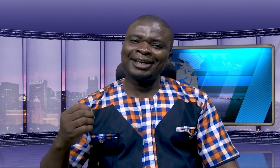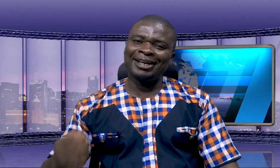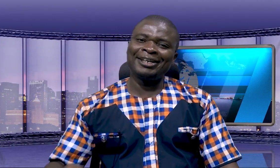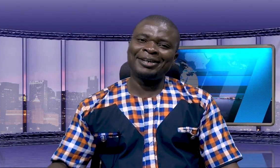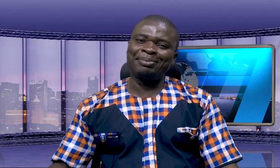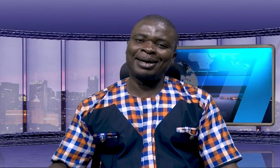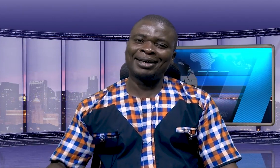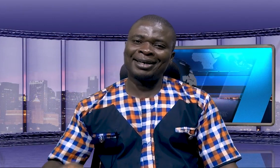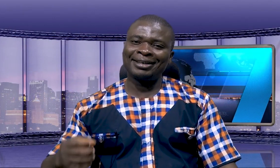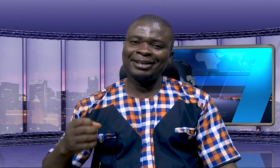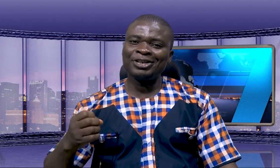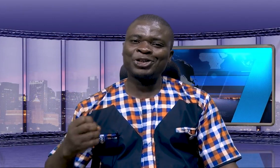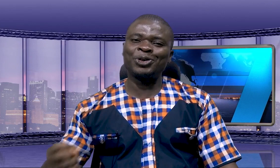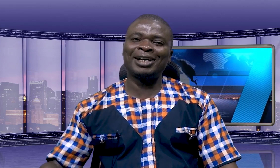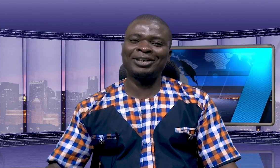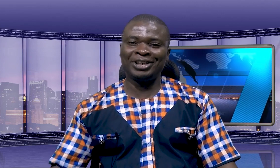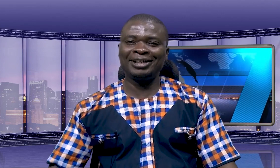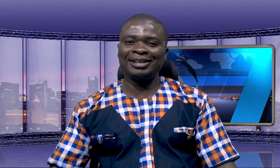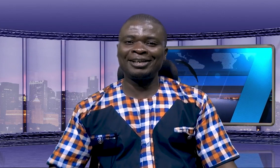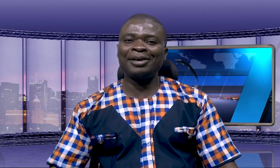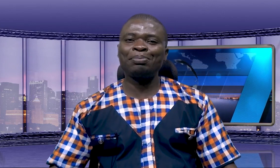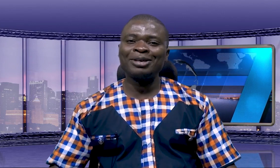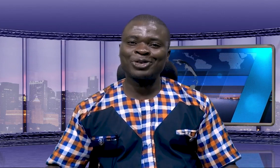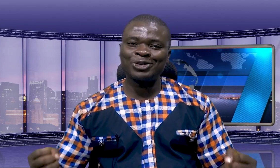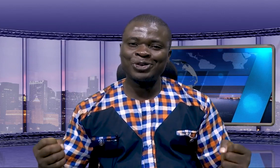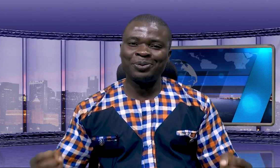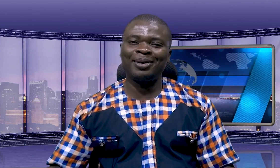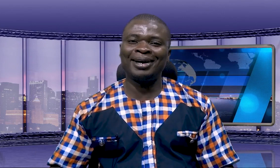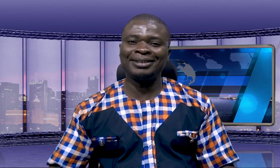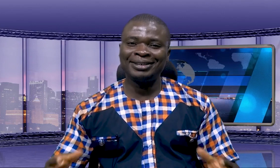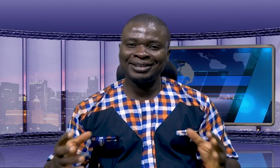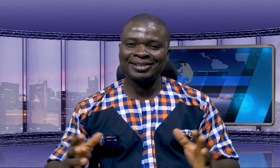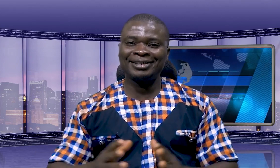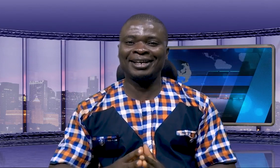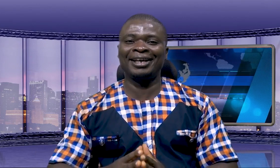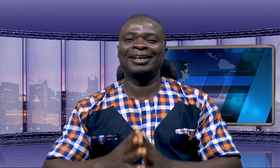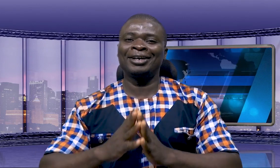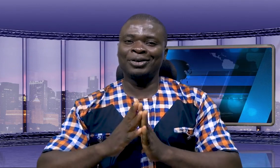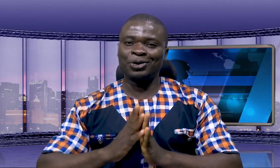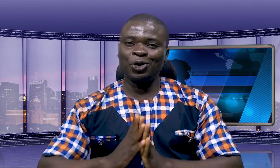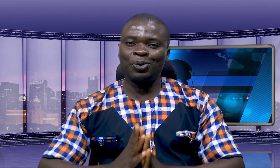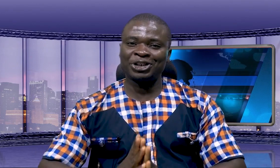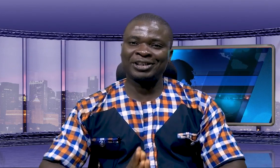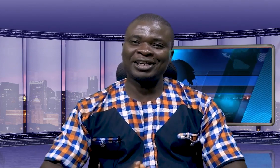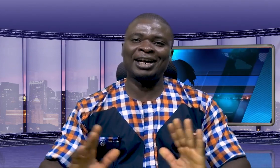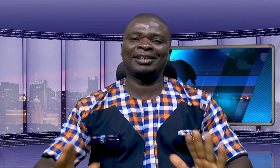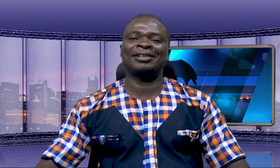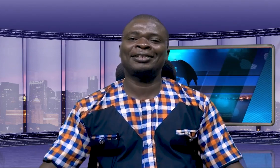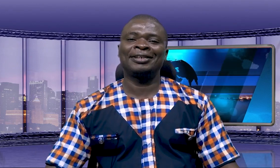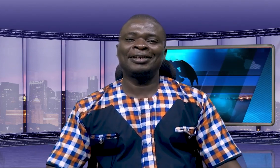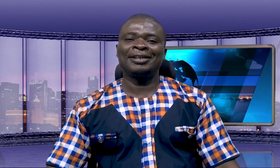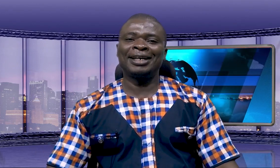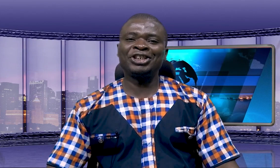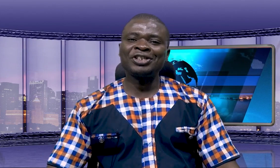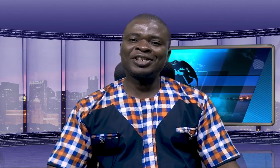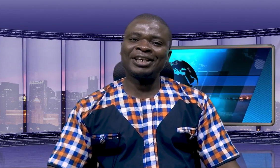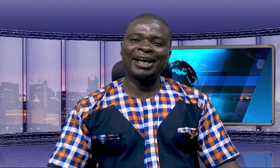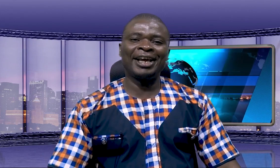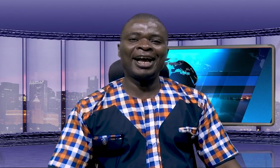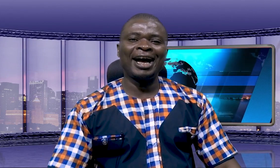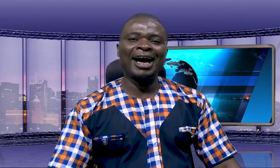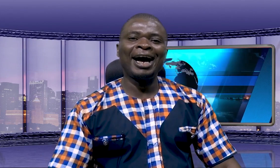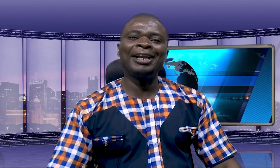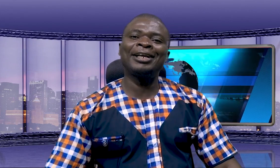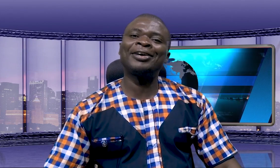Anyị na-ekele gị maka isonye anyị na mgbasa ozi ọma GCK nke ụbọchị taa. Na